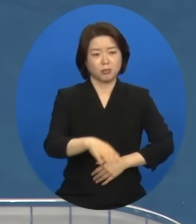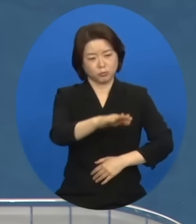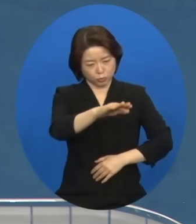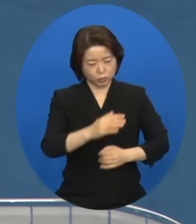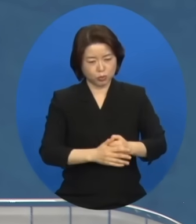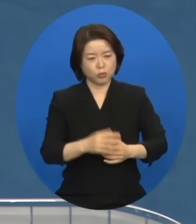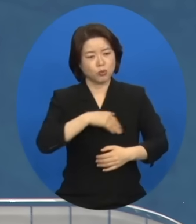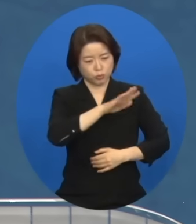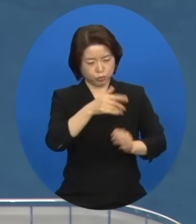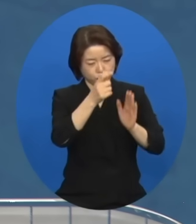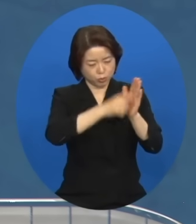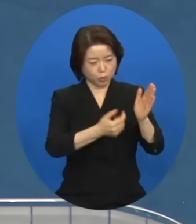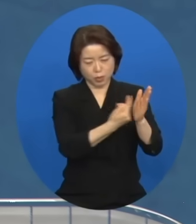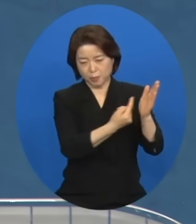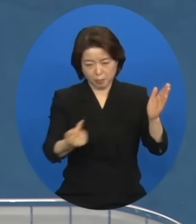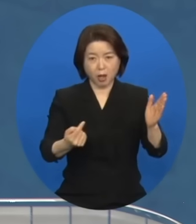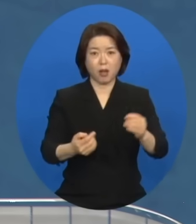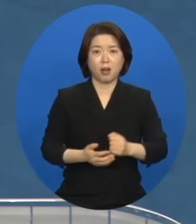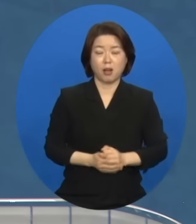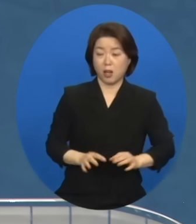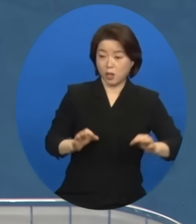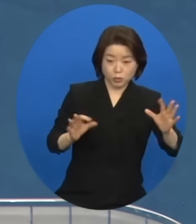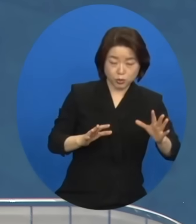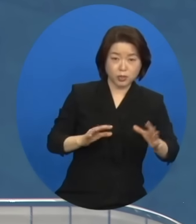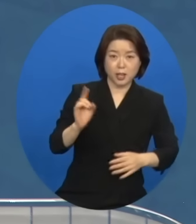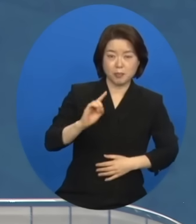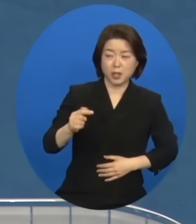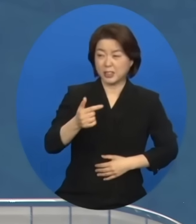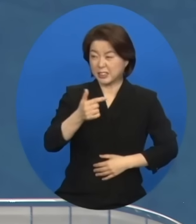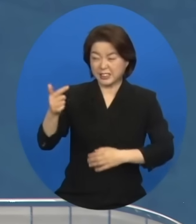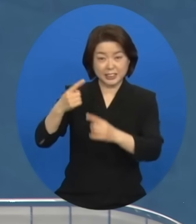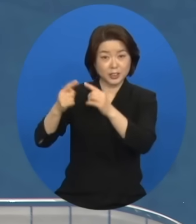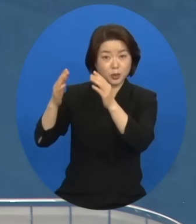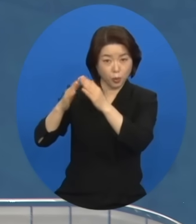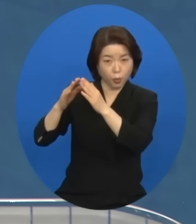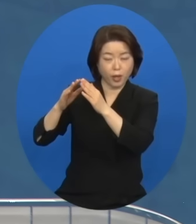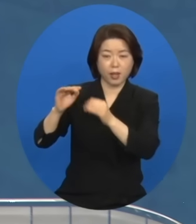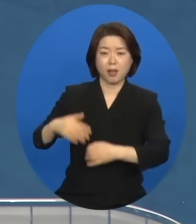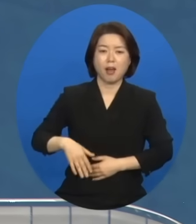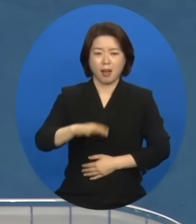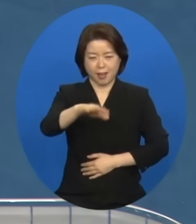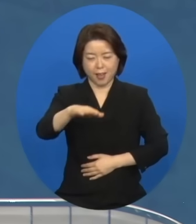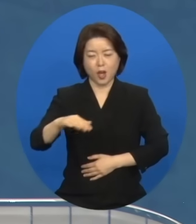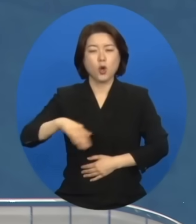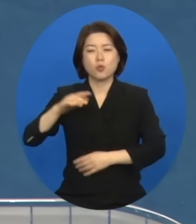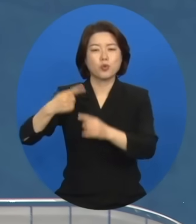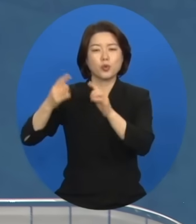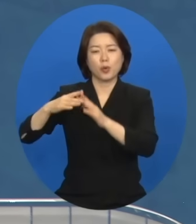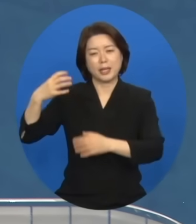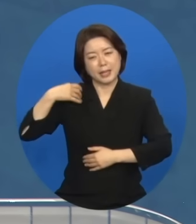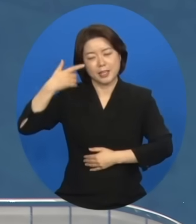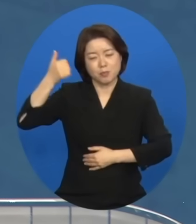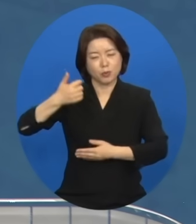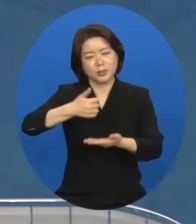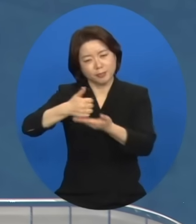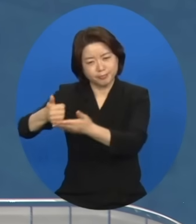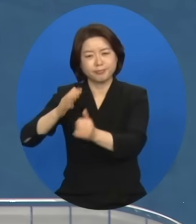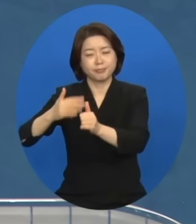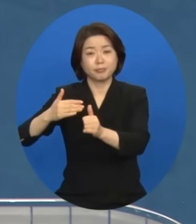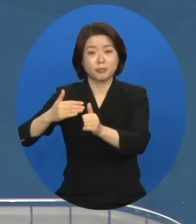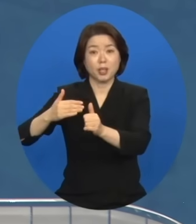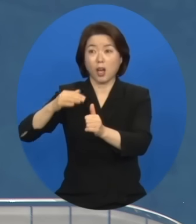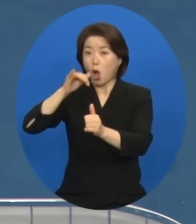된다는. 아, 그 순간에 또 어느 큰 교회에서 당신 우리 교회 담임 목사로 와달라는